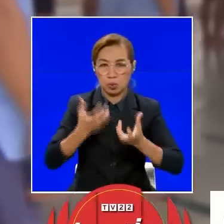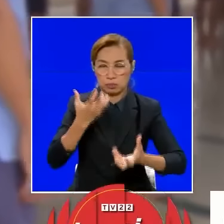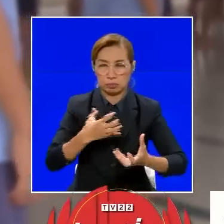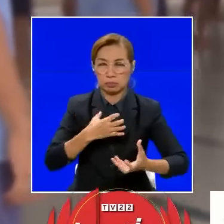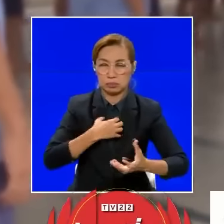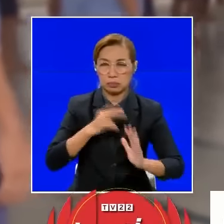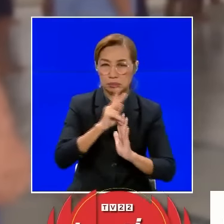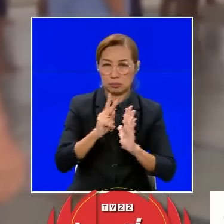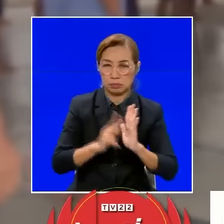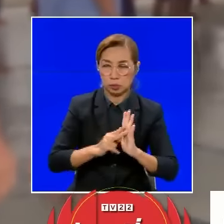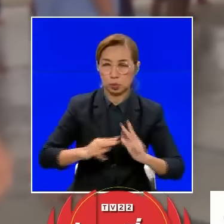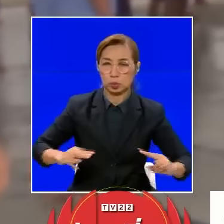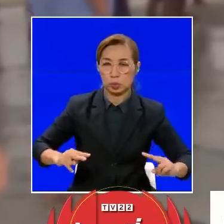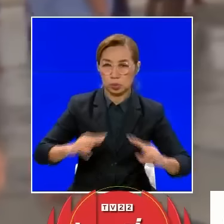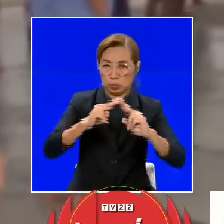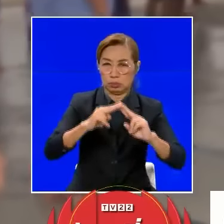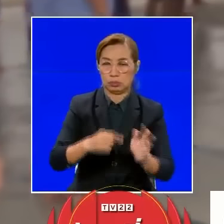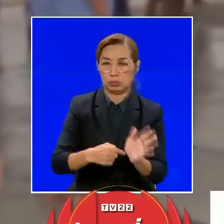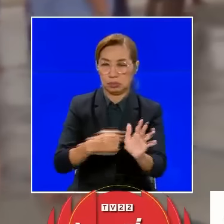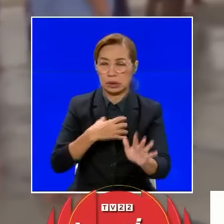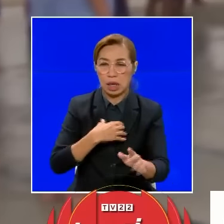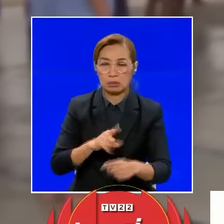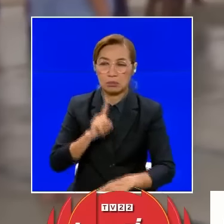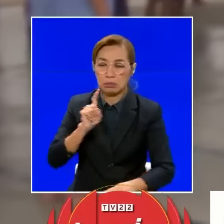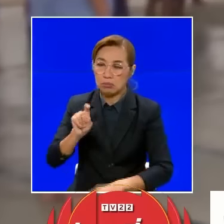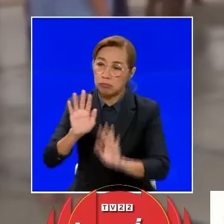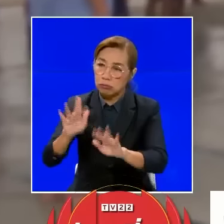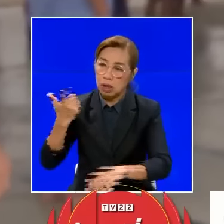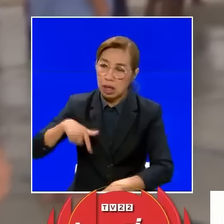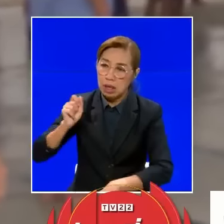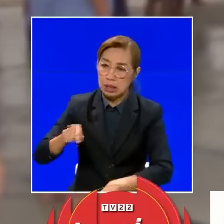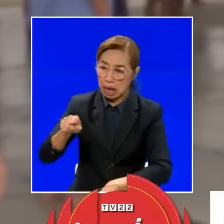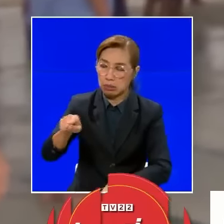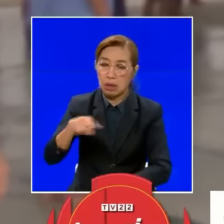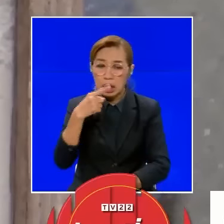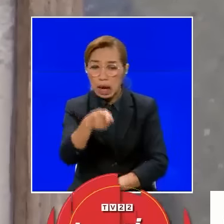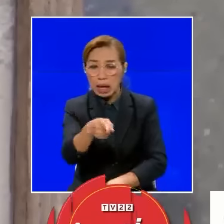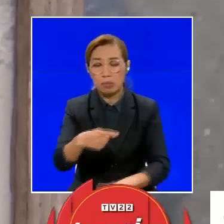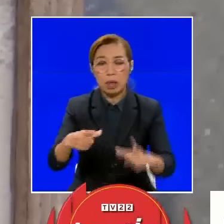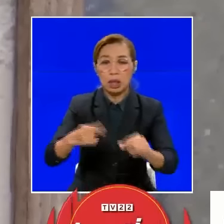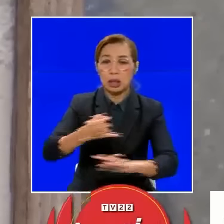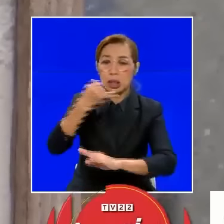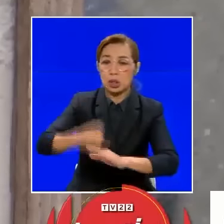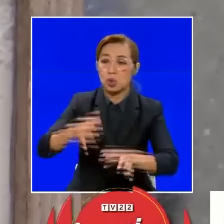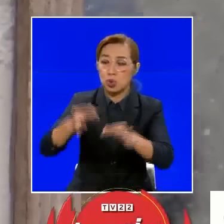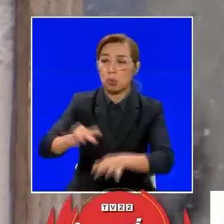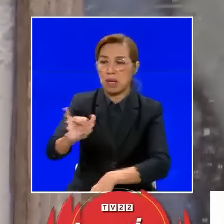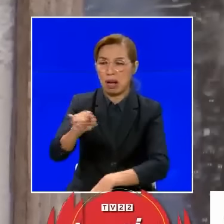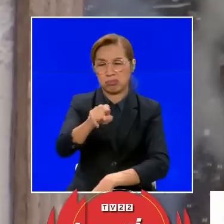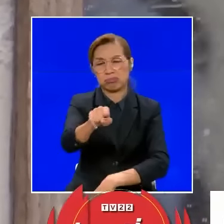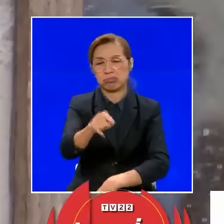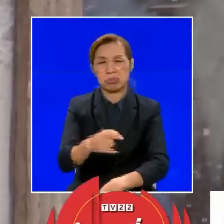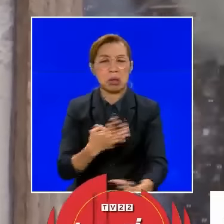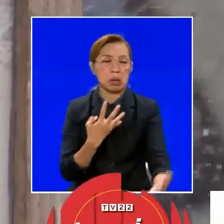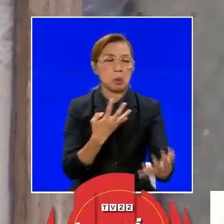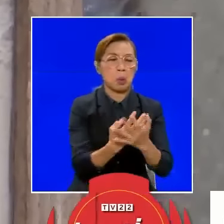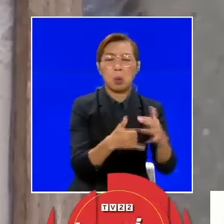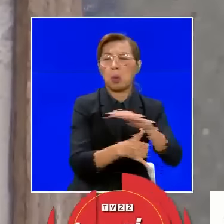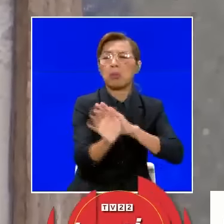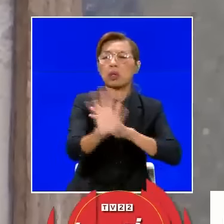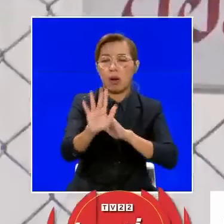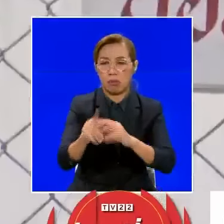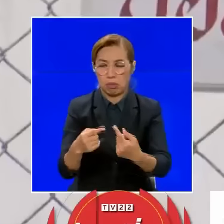าคดีที่อยู่ระหว่างการพิจารณาอาจจะไม่ต้องส่งไปที่เรือนจำก็ได้อาจจะให้อยู่บ้านหรือว่าให้ใส่กำไร EM